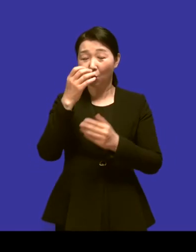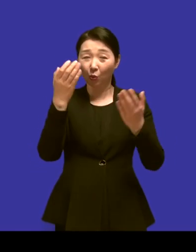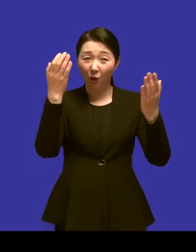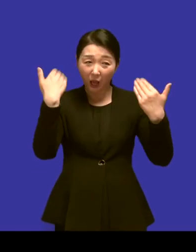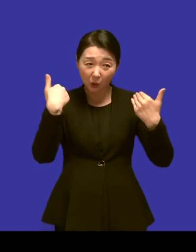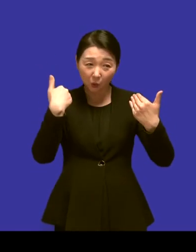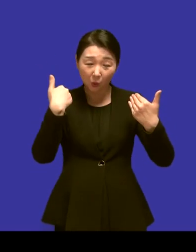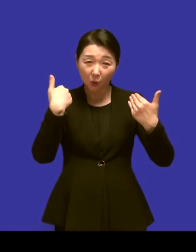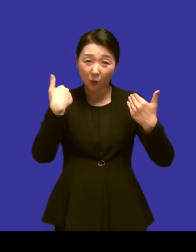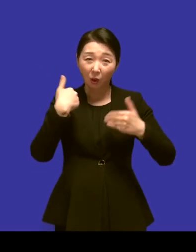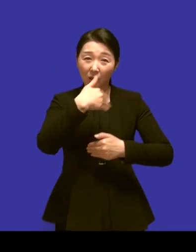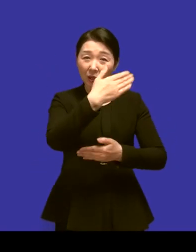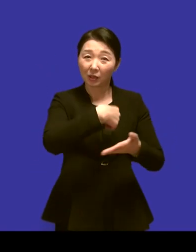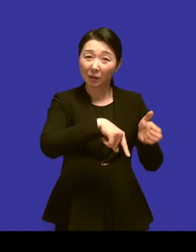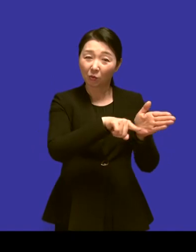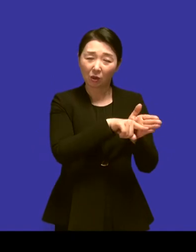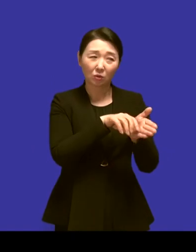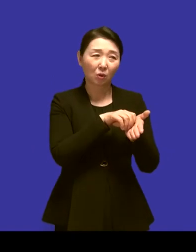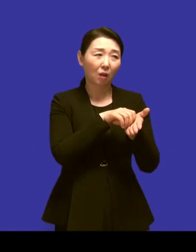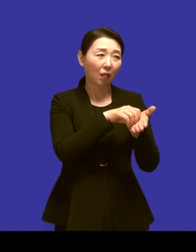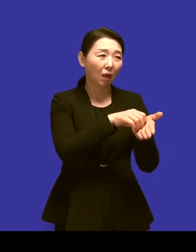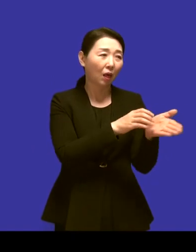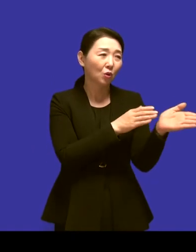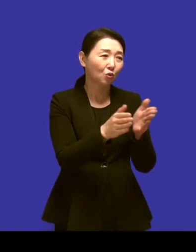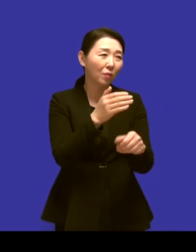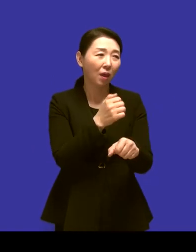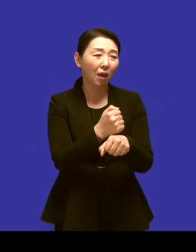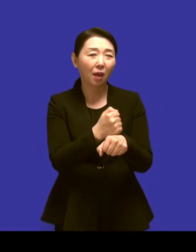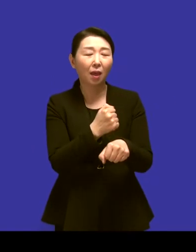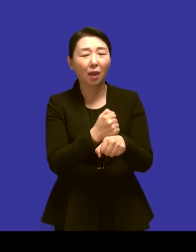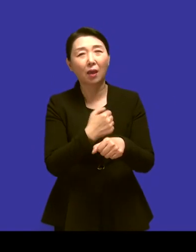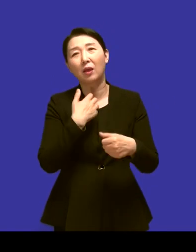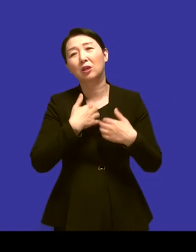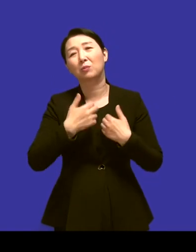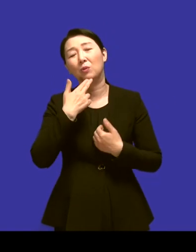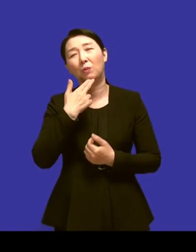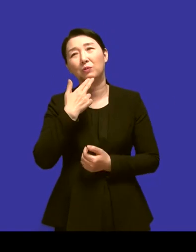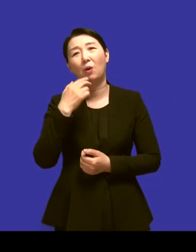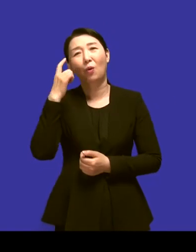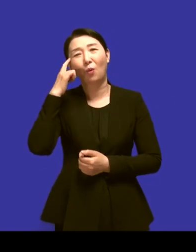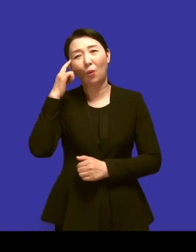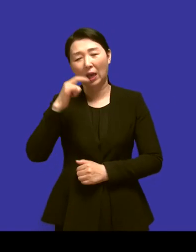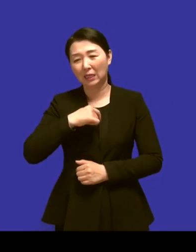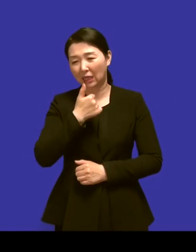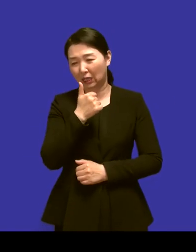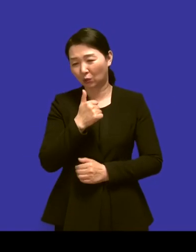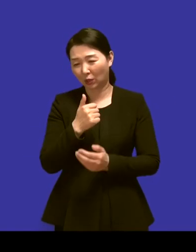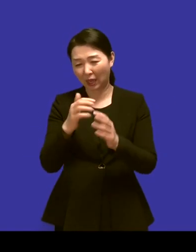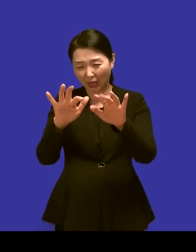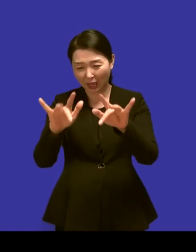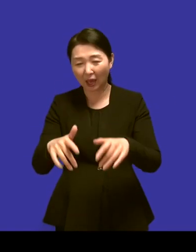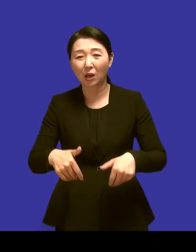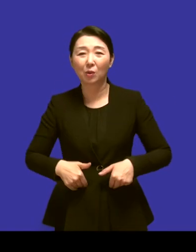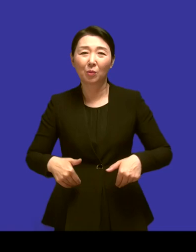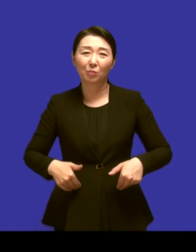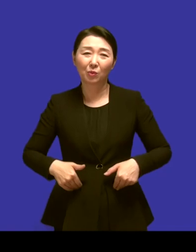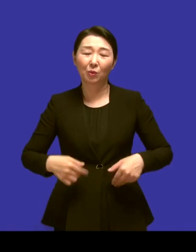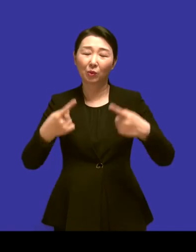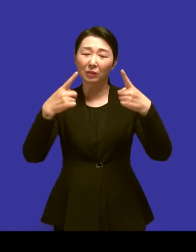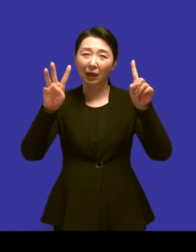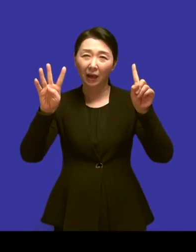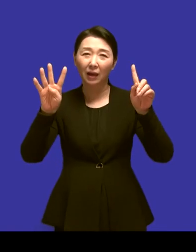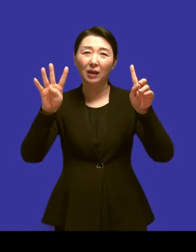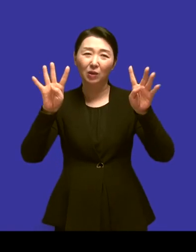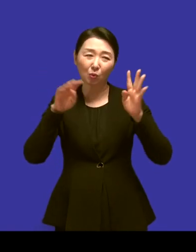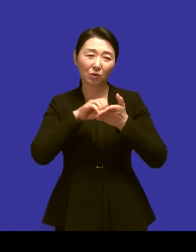게 사실 마냥 기쁘지만은 않았어요. 계속 뭔가 자소서도 써야 되고 입시하는 것처럼 그래서 엄청 힘들고